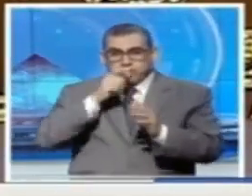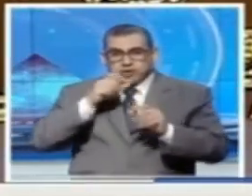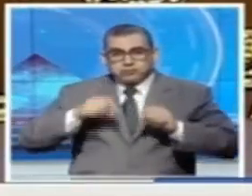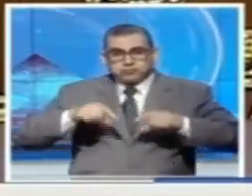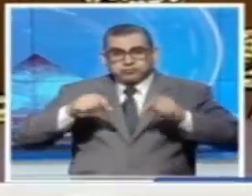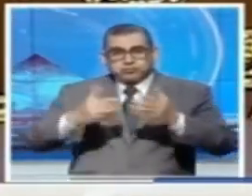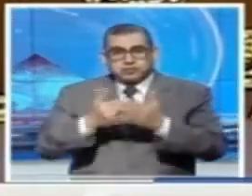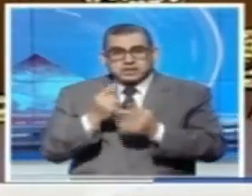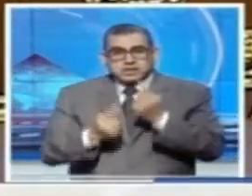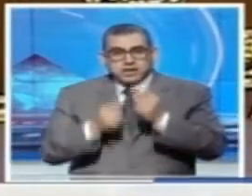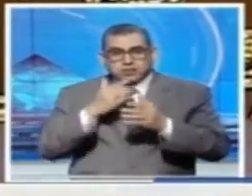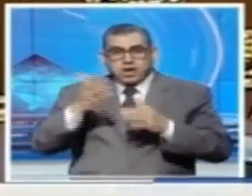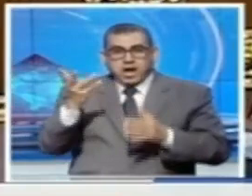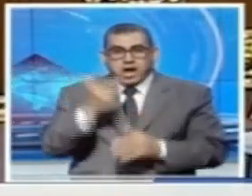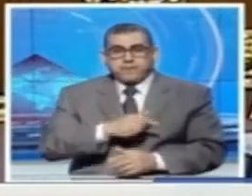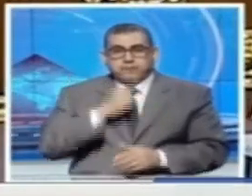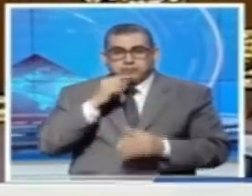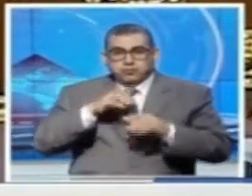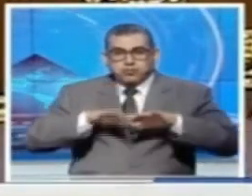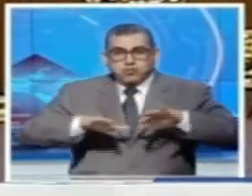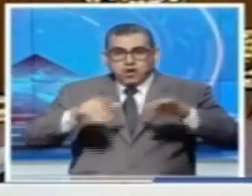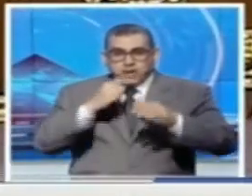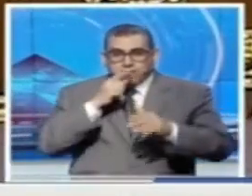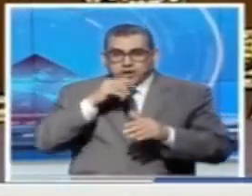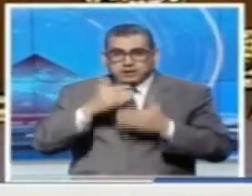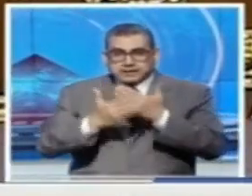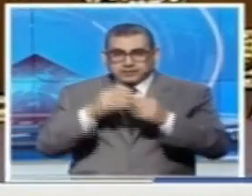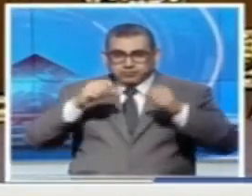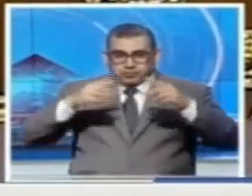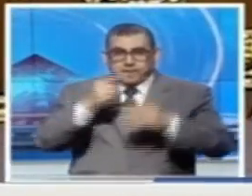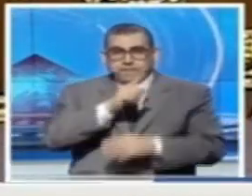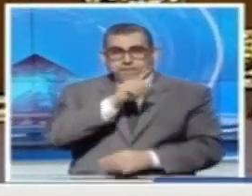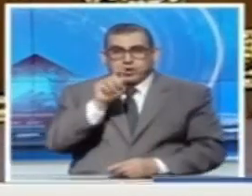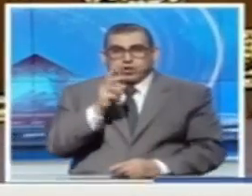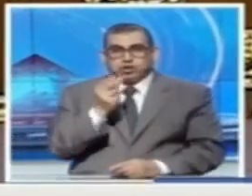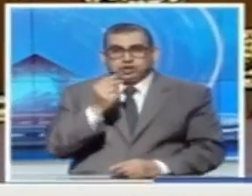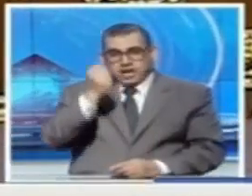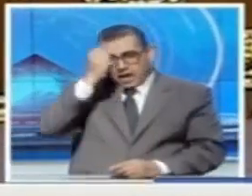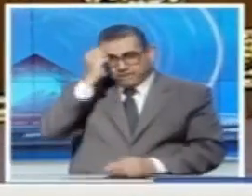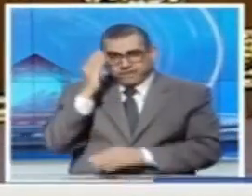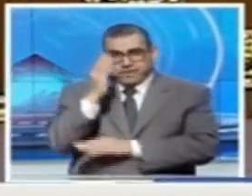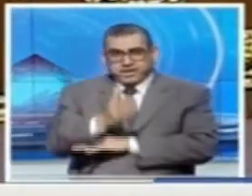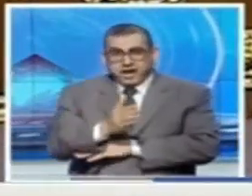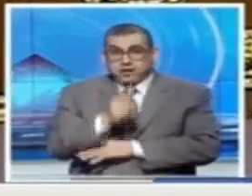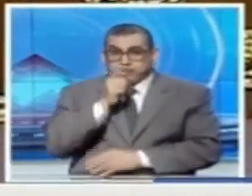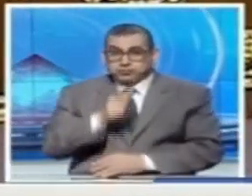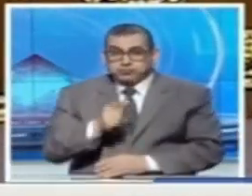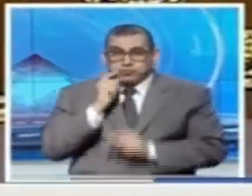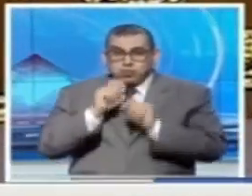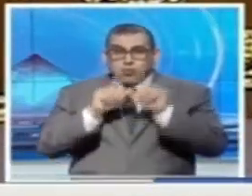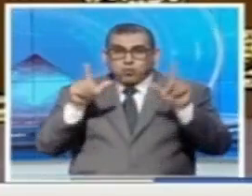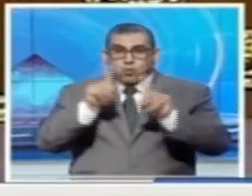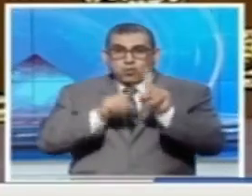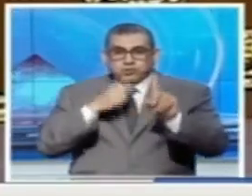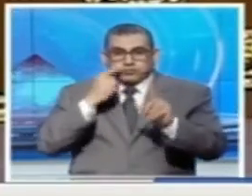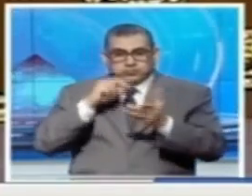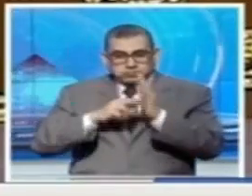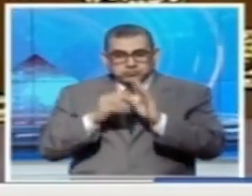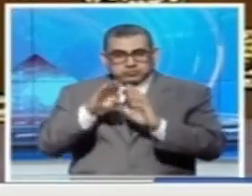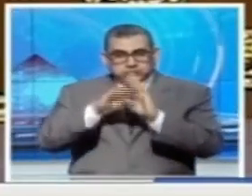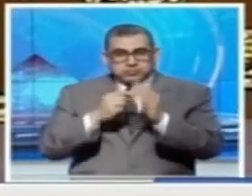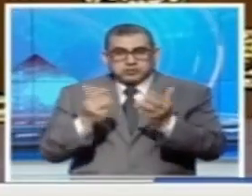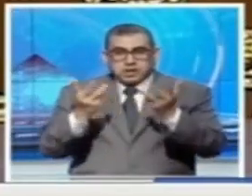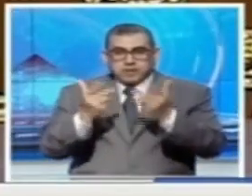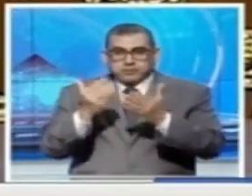ليصل إجمالي المساحة الإضافية المغطاة بالري الحديث إلى 120 ألف فدان. وكشفت الوزير عن إدراج استثمارات